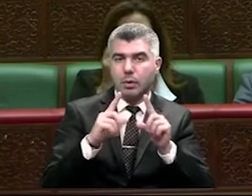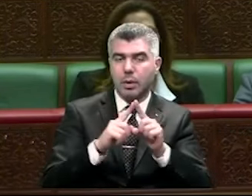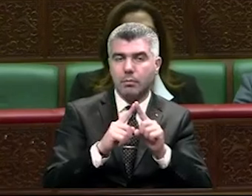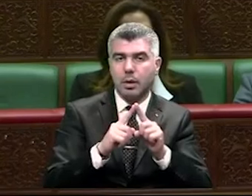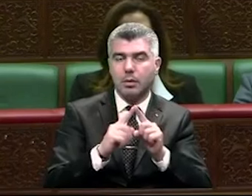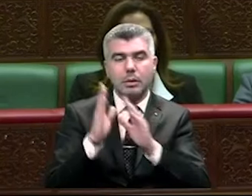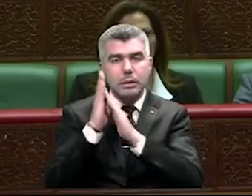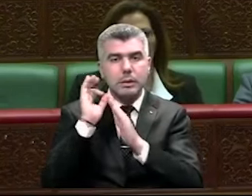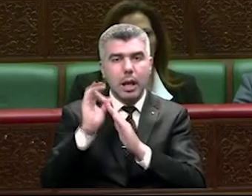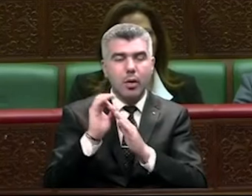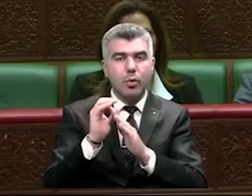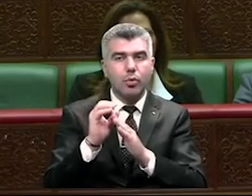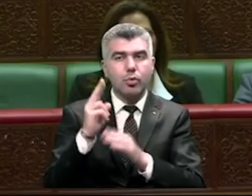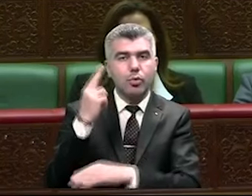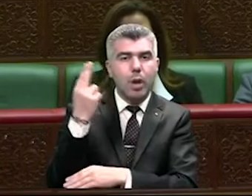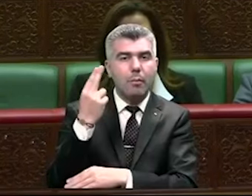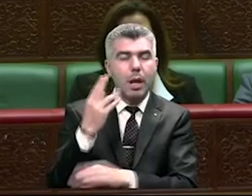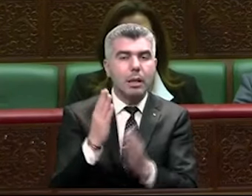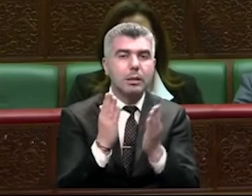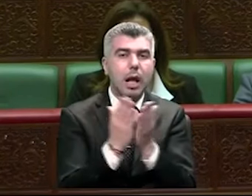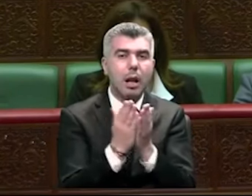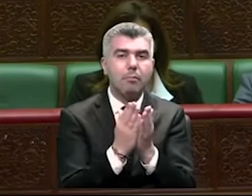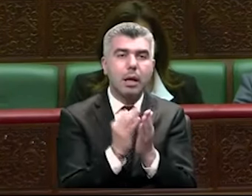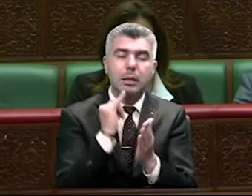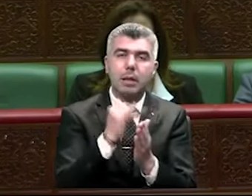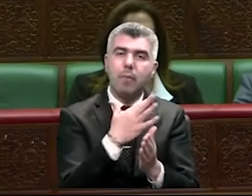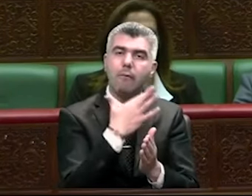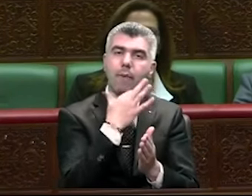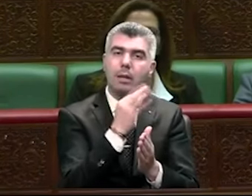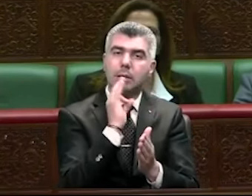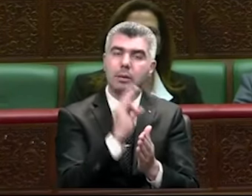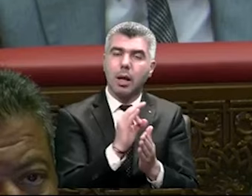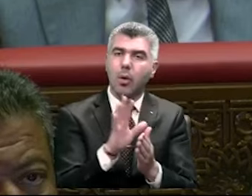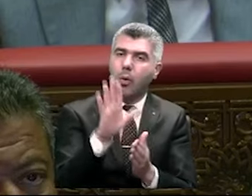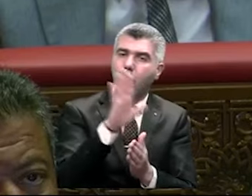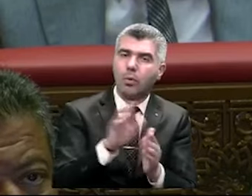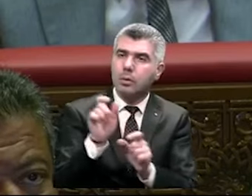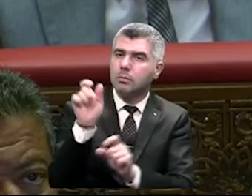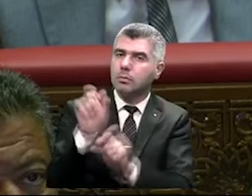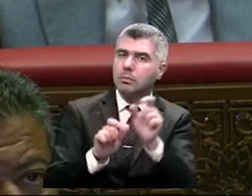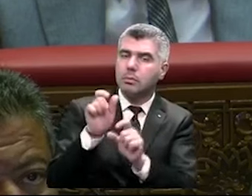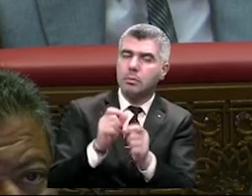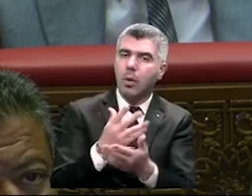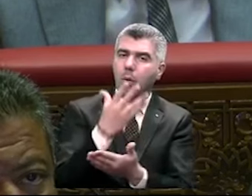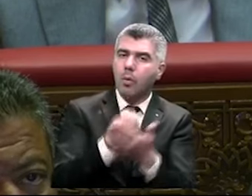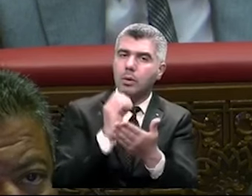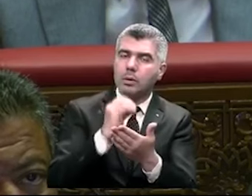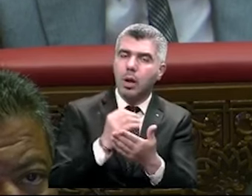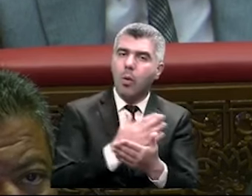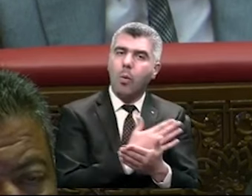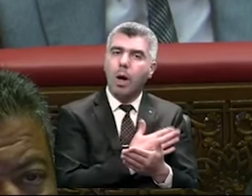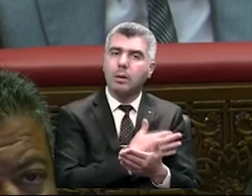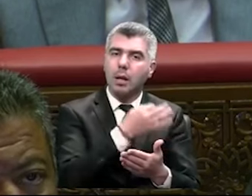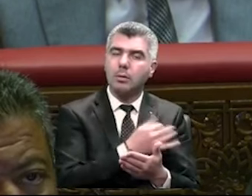الجمع من الركائز الاساسيه لتسهيل وتسيير متابعه الدراسه بالتعليم العالي لشرائح عريضه من بنات وابناء هذا الوطن